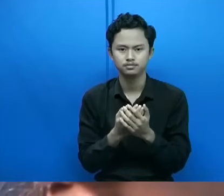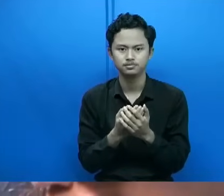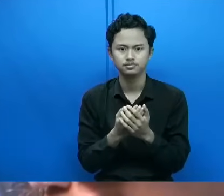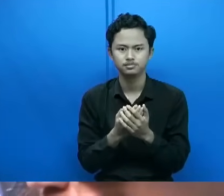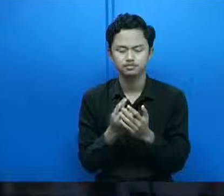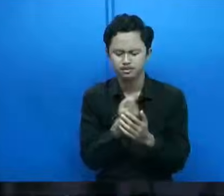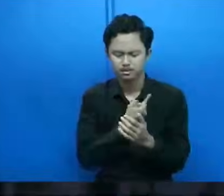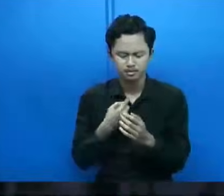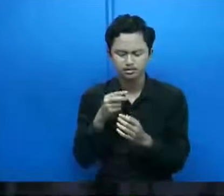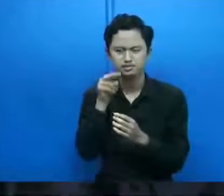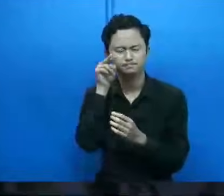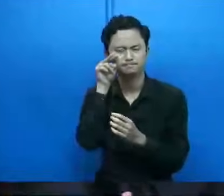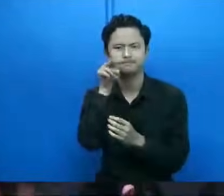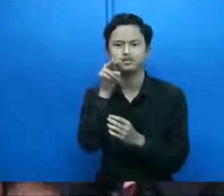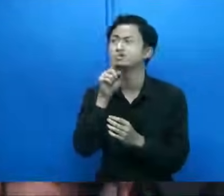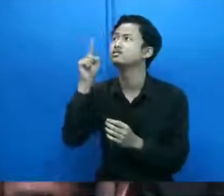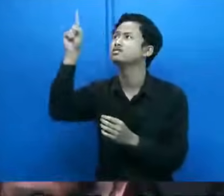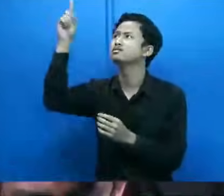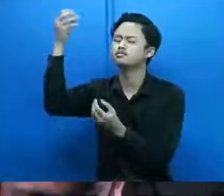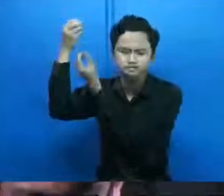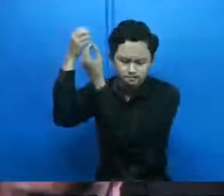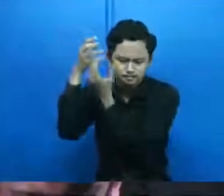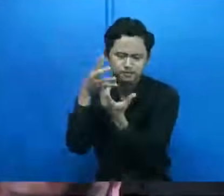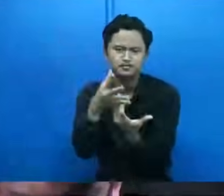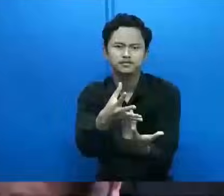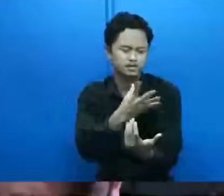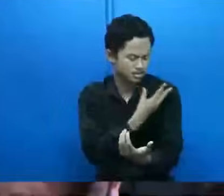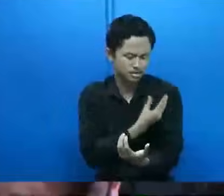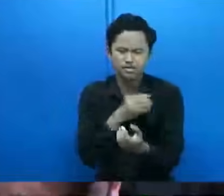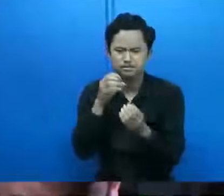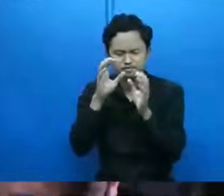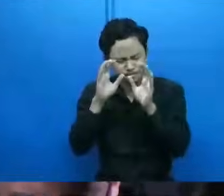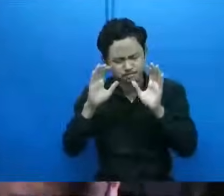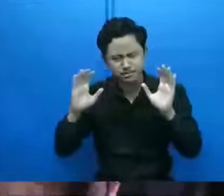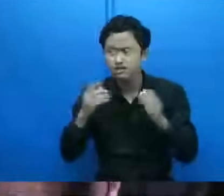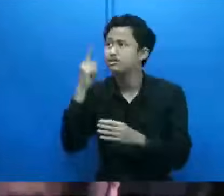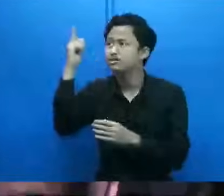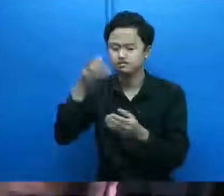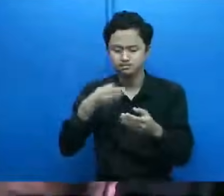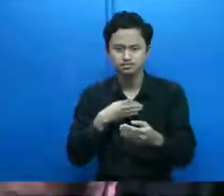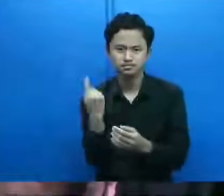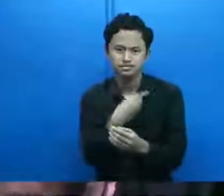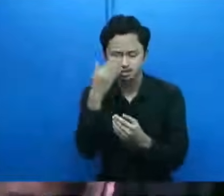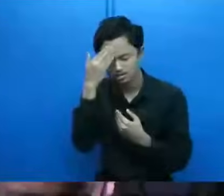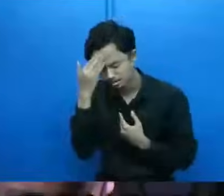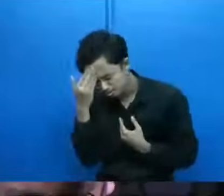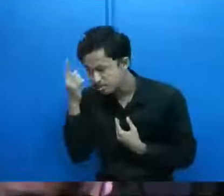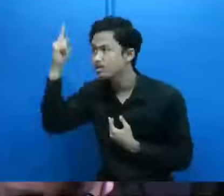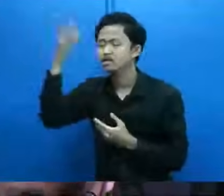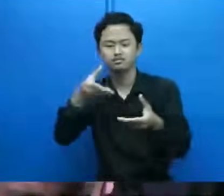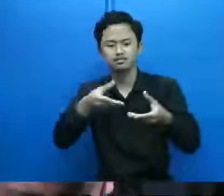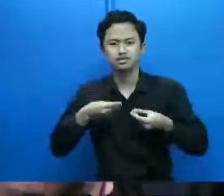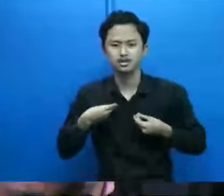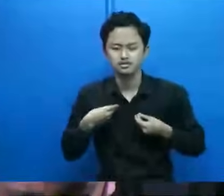Dan kami bersaksi, engkau rahmatmu ya Allah, rahmatmu sungguh luas. Engkau sang penerima taubat. Engkau yang berjanji dalam Quran akan